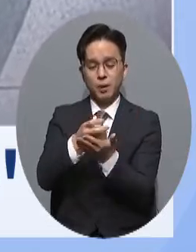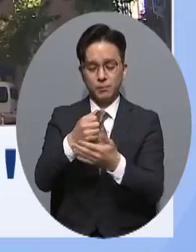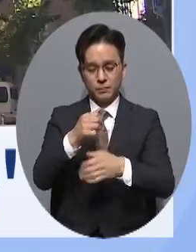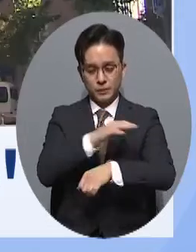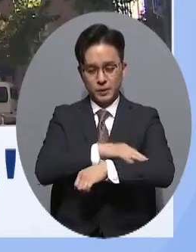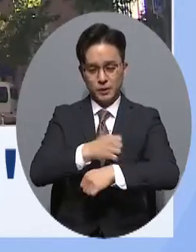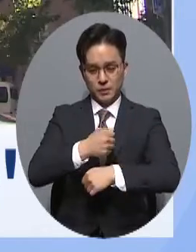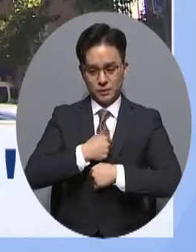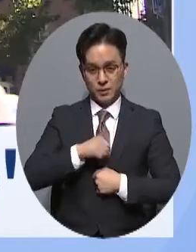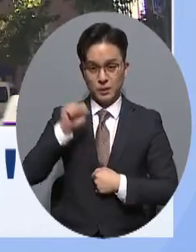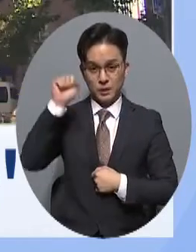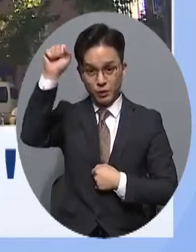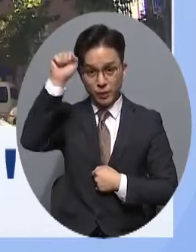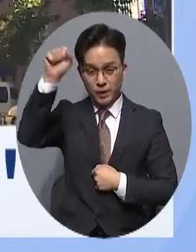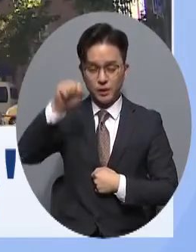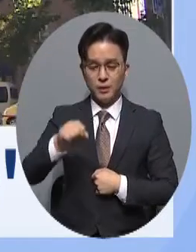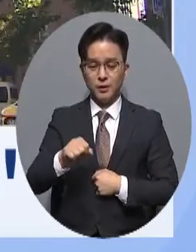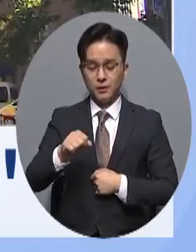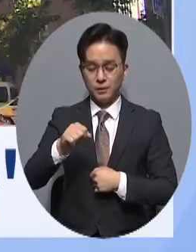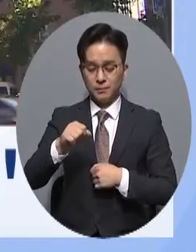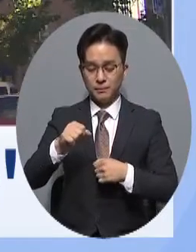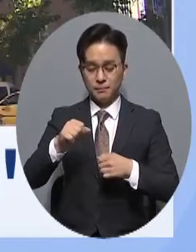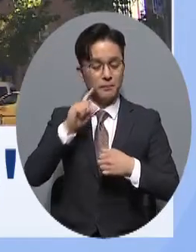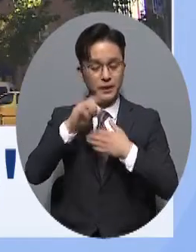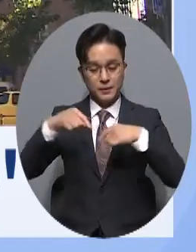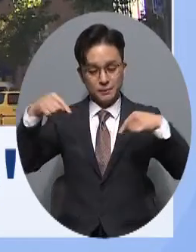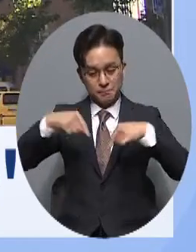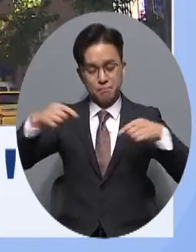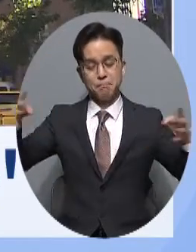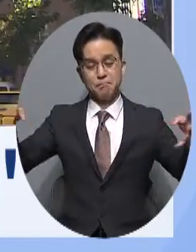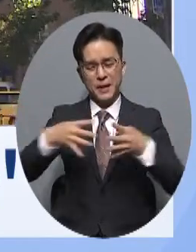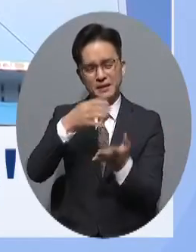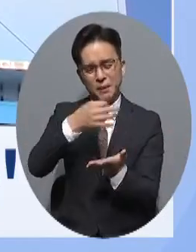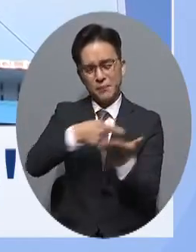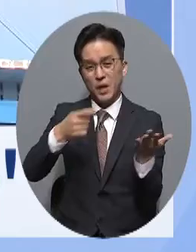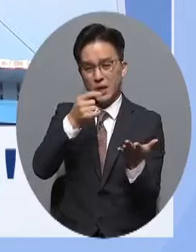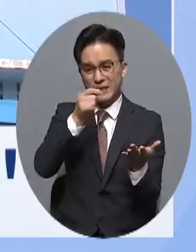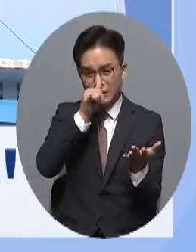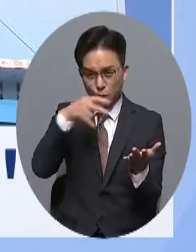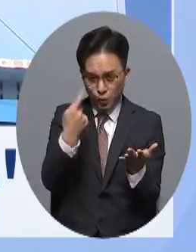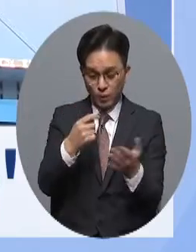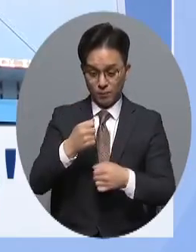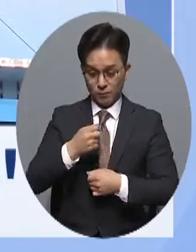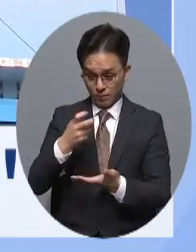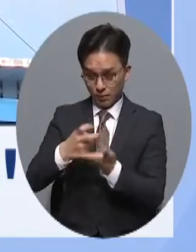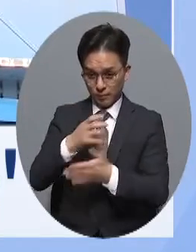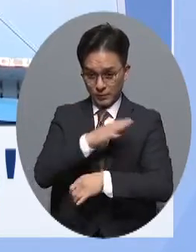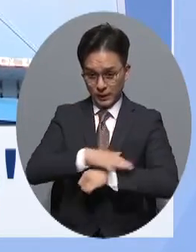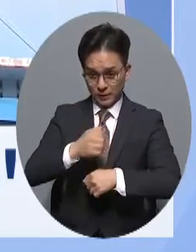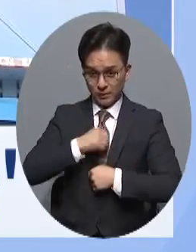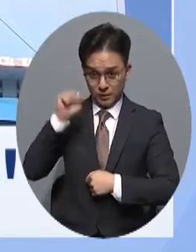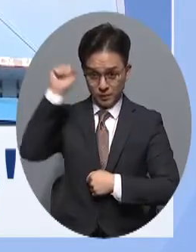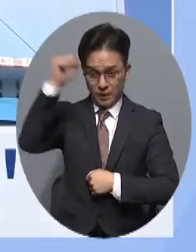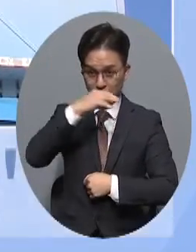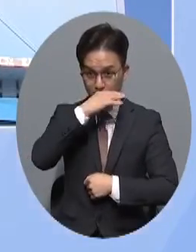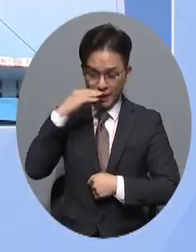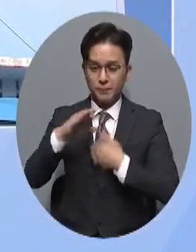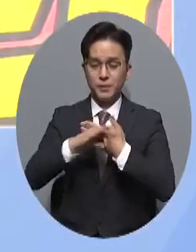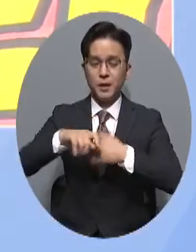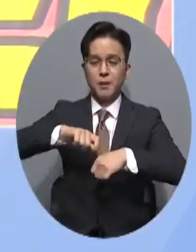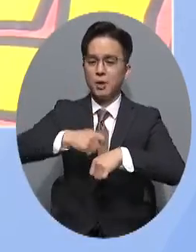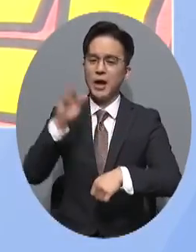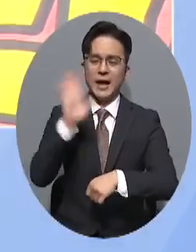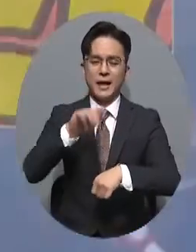정당행위라고 해서 형법상의 어떤 책임도 완전히 면제시켜줍니다 다만 예외적으로 정도 보면은 어떠한